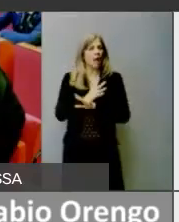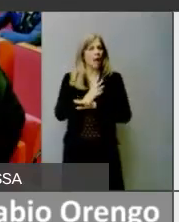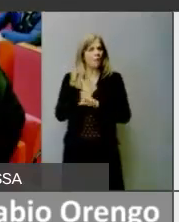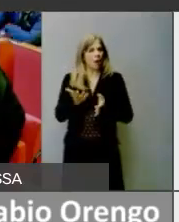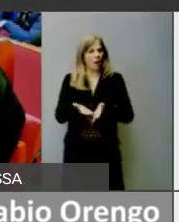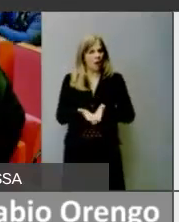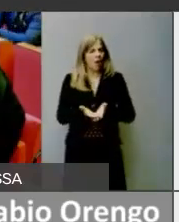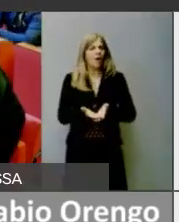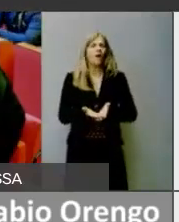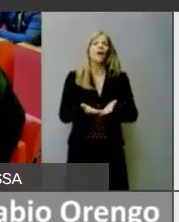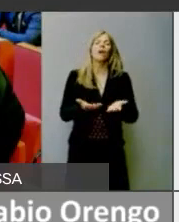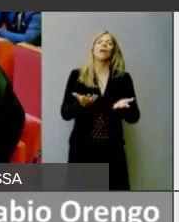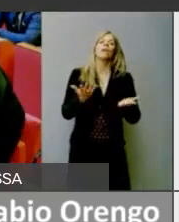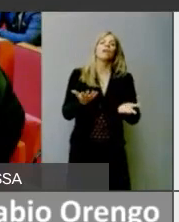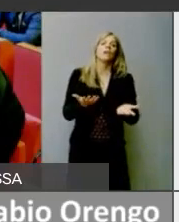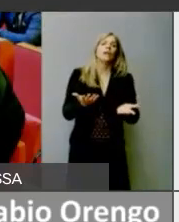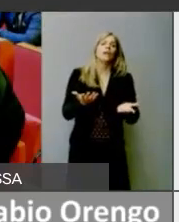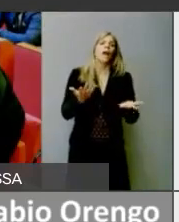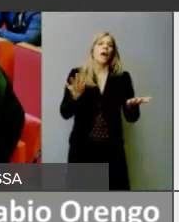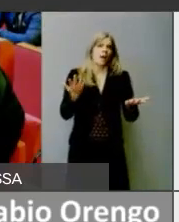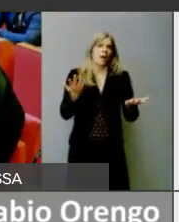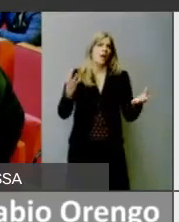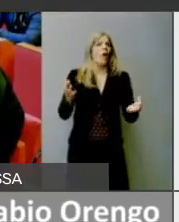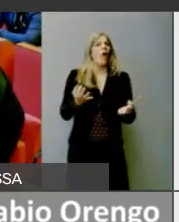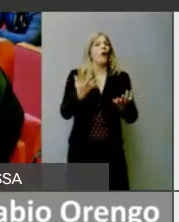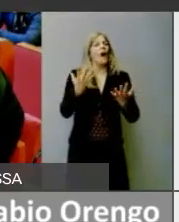onorare con una